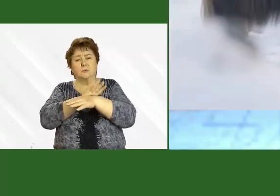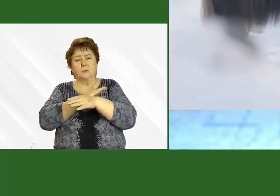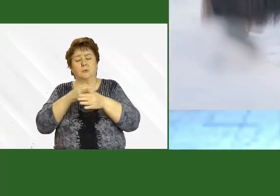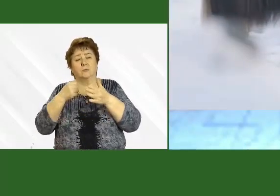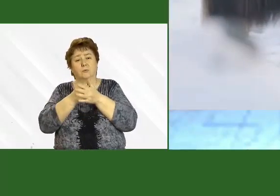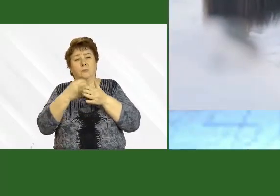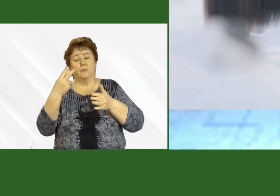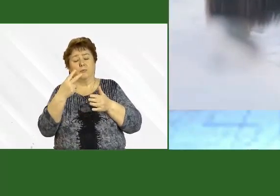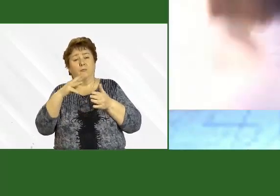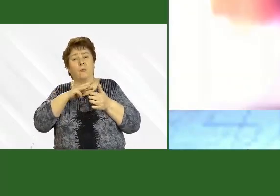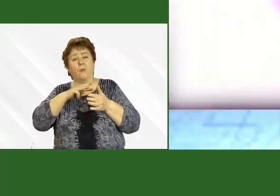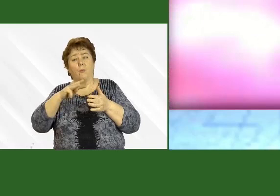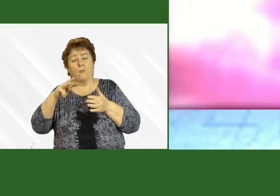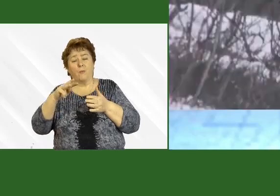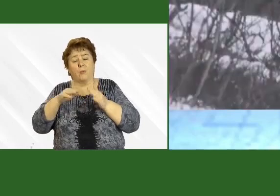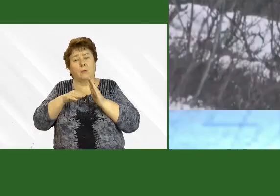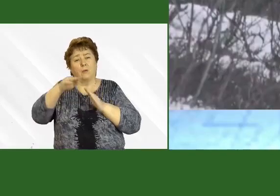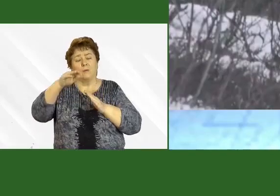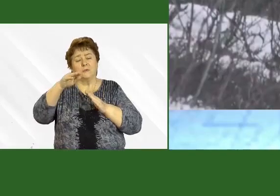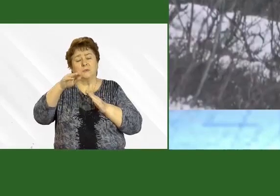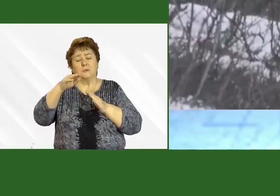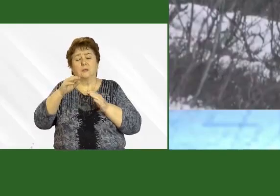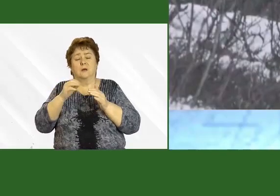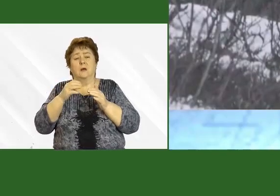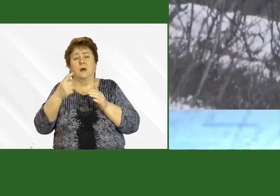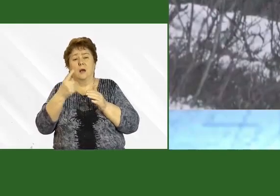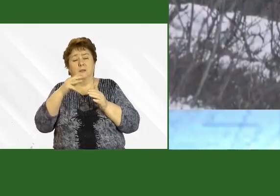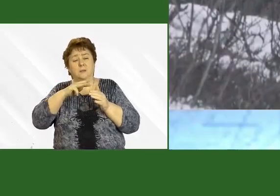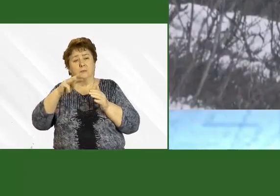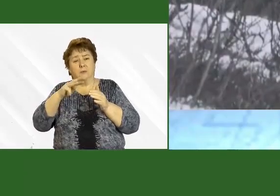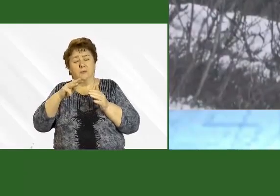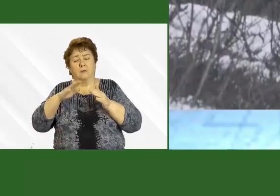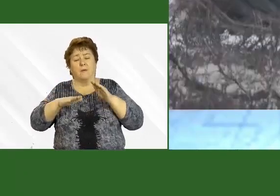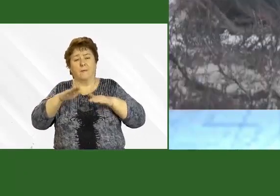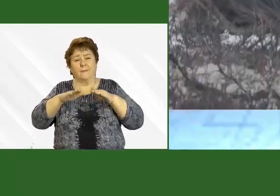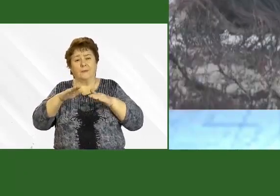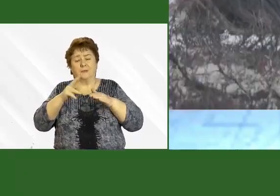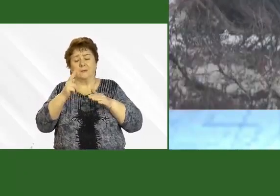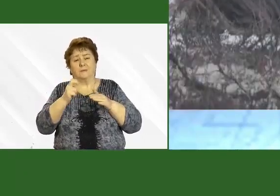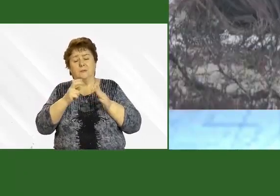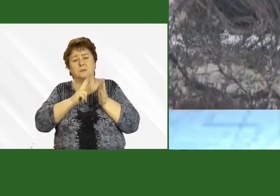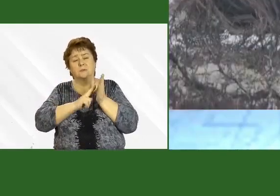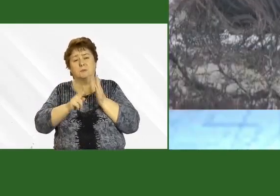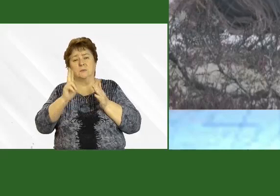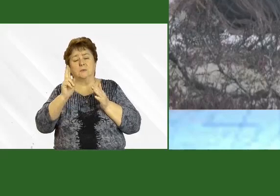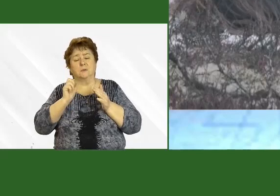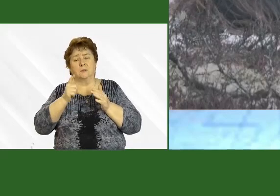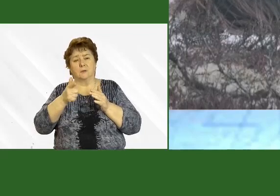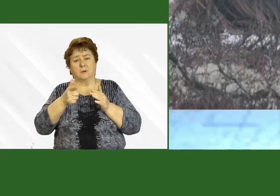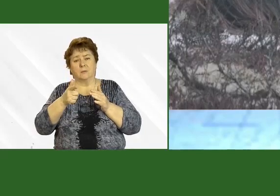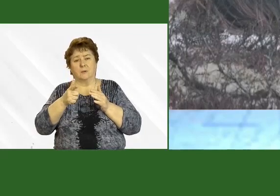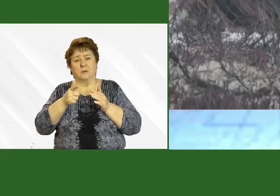половиной метра высота около одного метра масса двести семьдесят килограмм